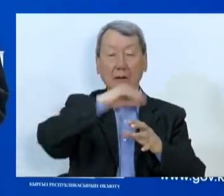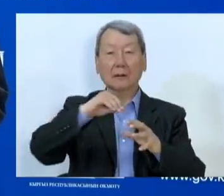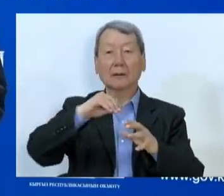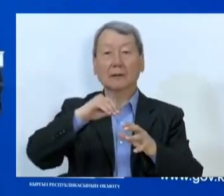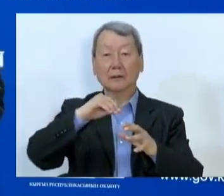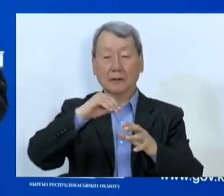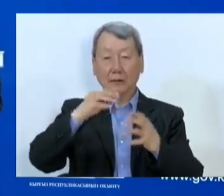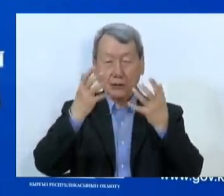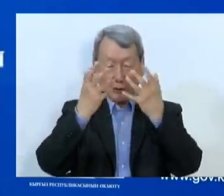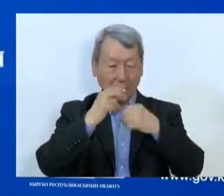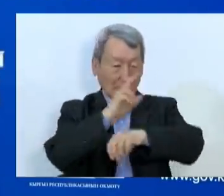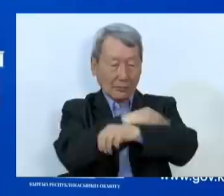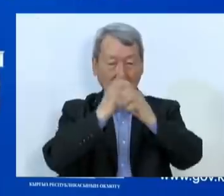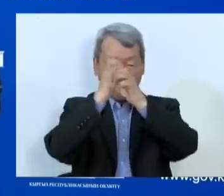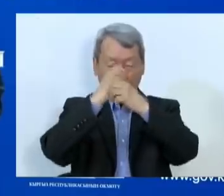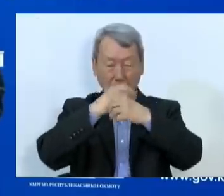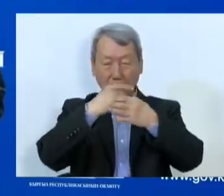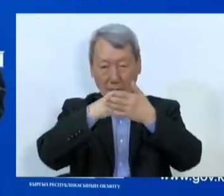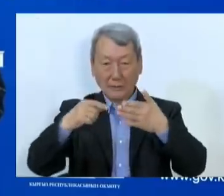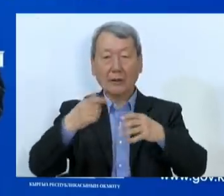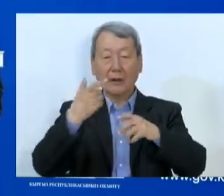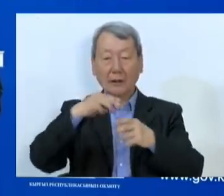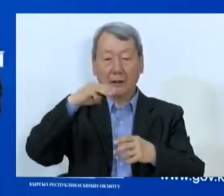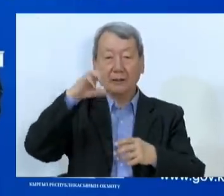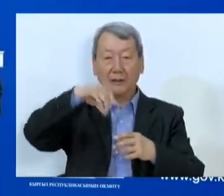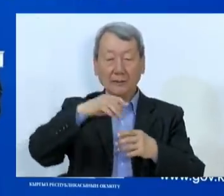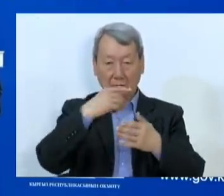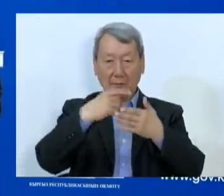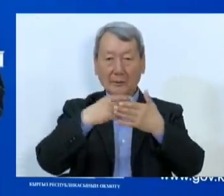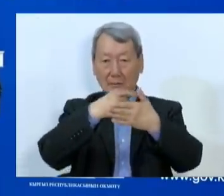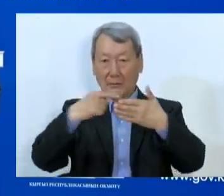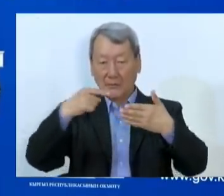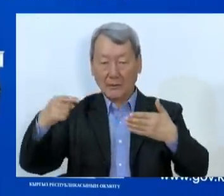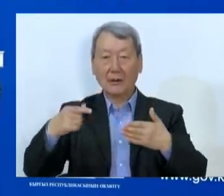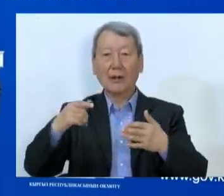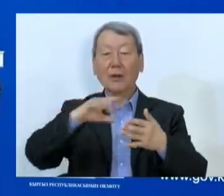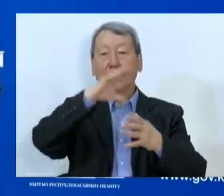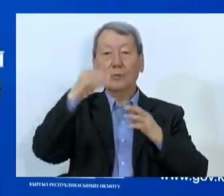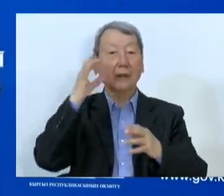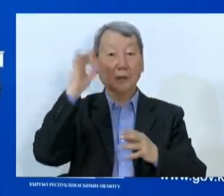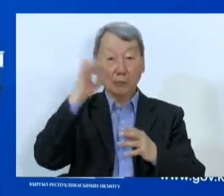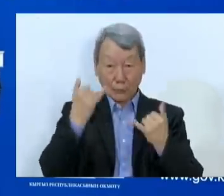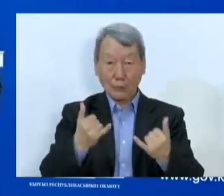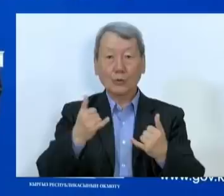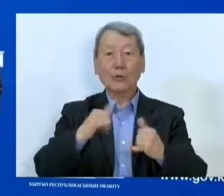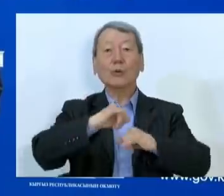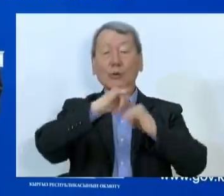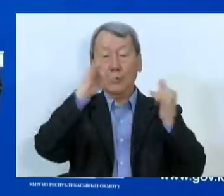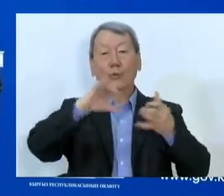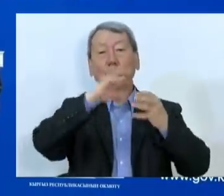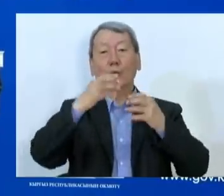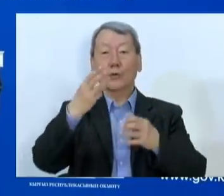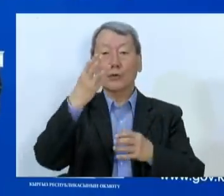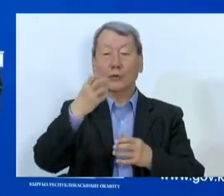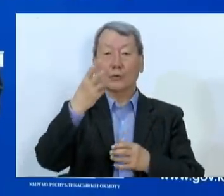алынган анализдердин жыйынтыктары оң чыгып, терс чыгып, жалпы республика боюнча бүгүнкү күнү